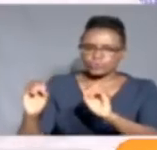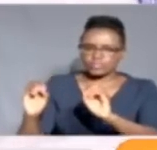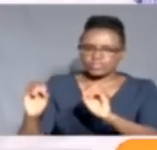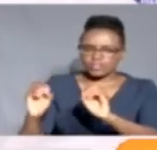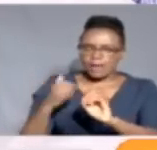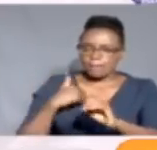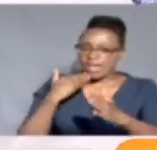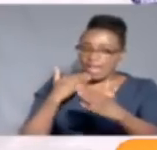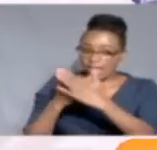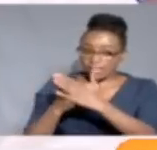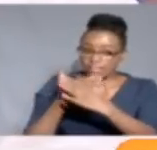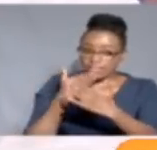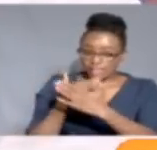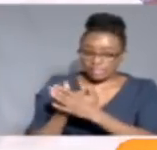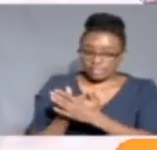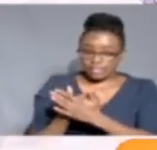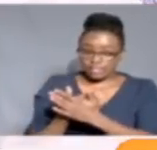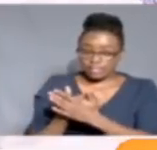Ninashukuru